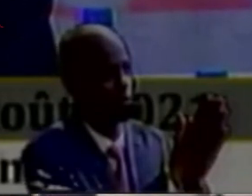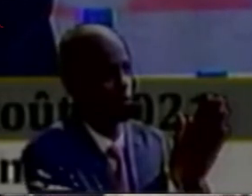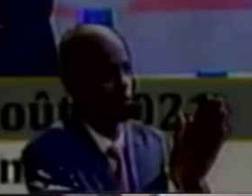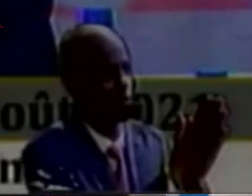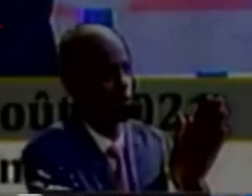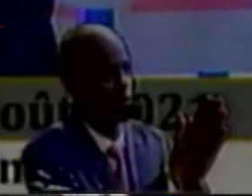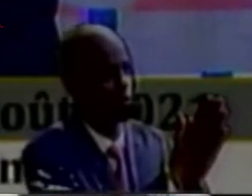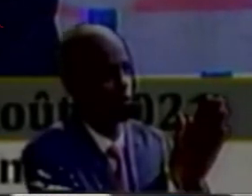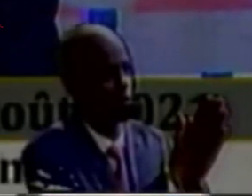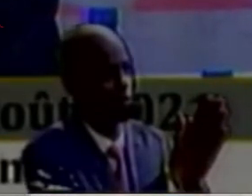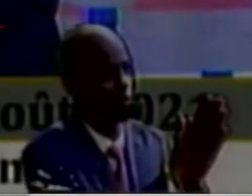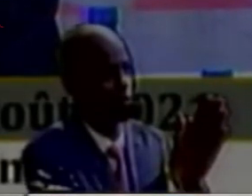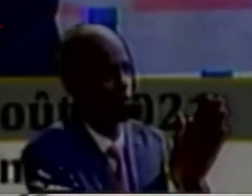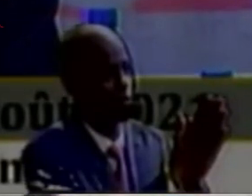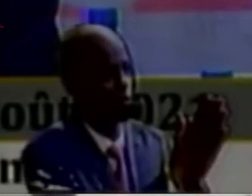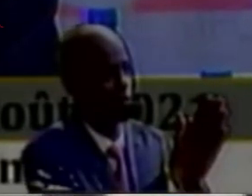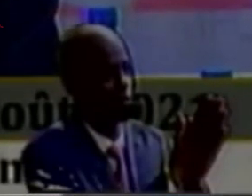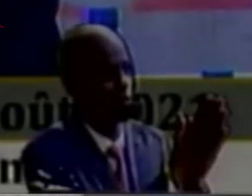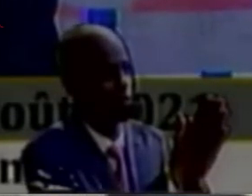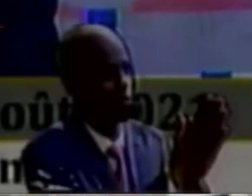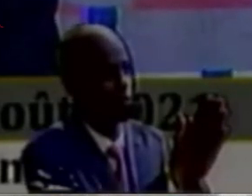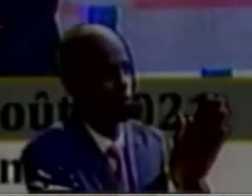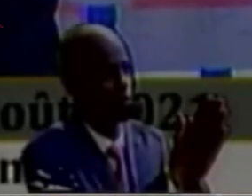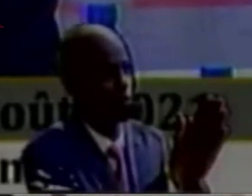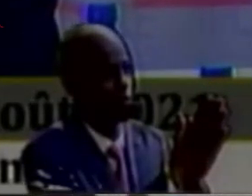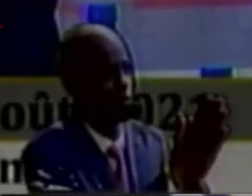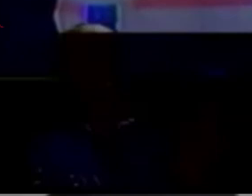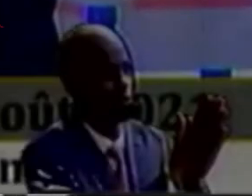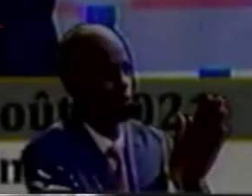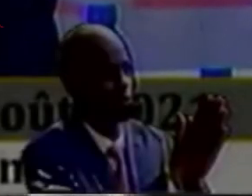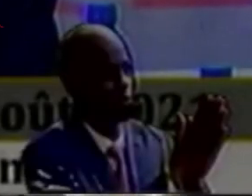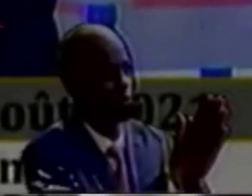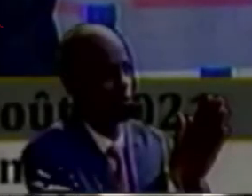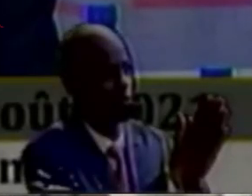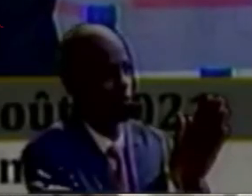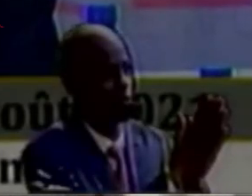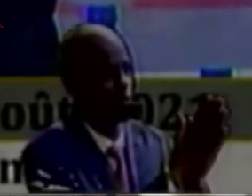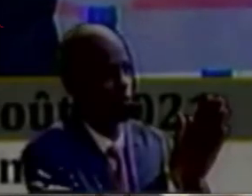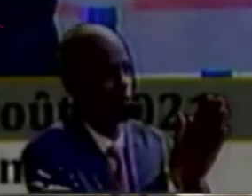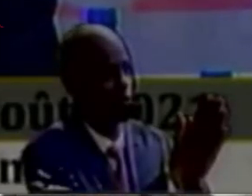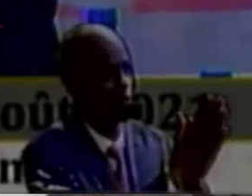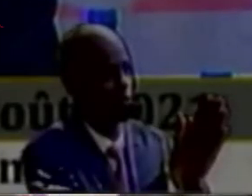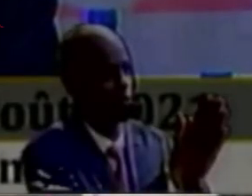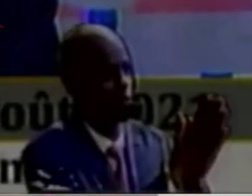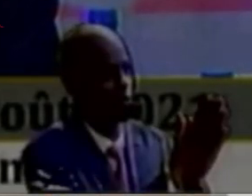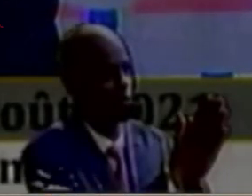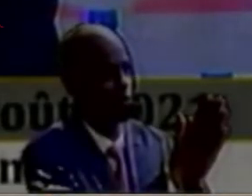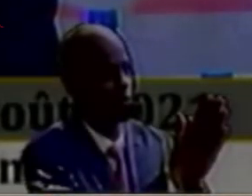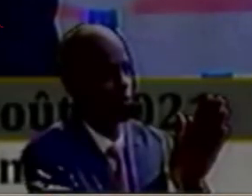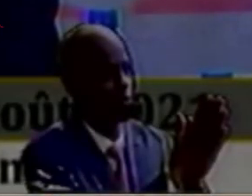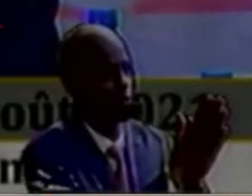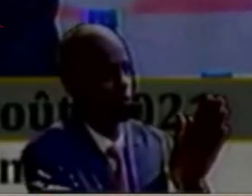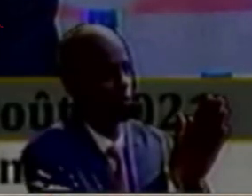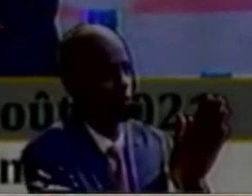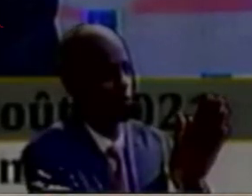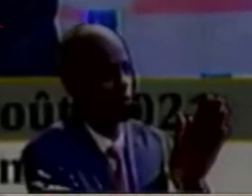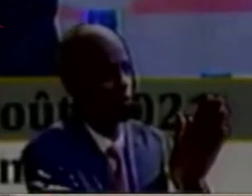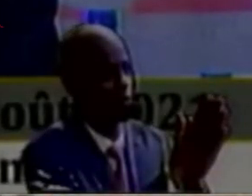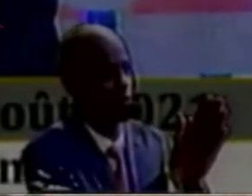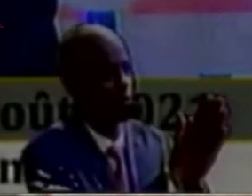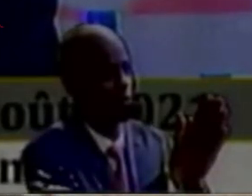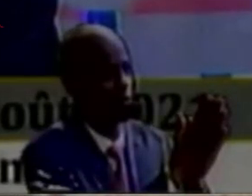Pour ce faire, nos cadres, accompagnés du secteur privé, de la société